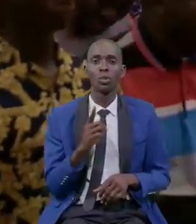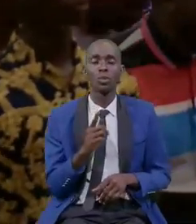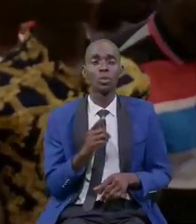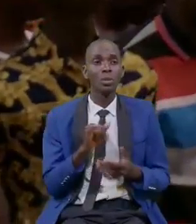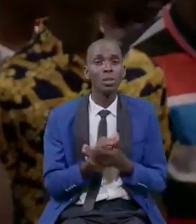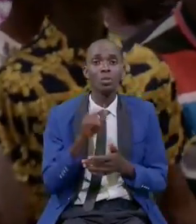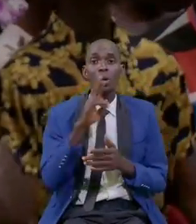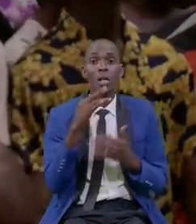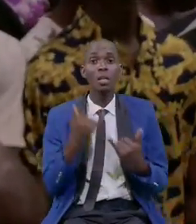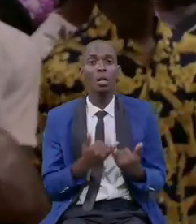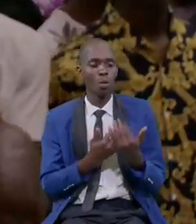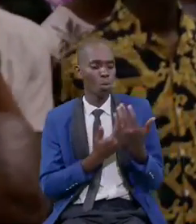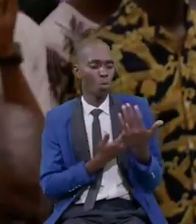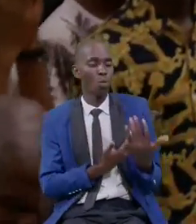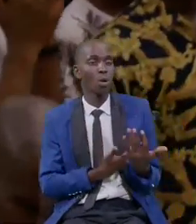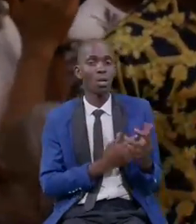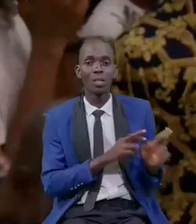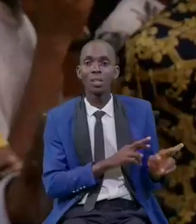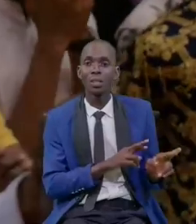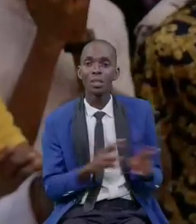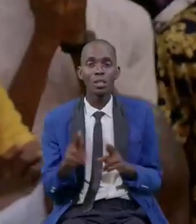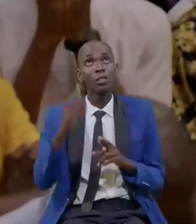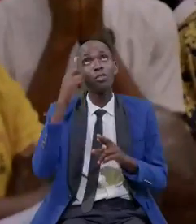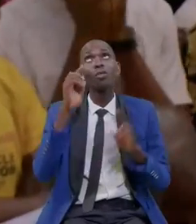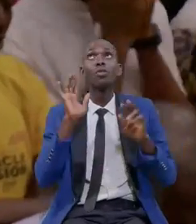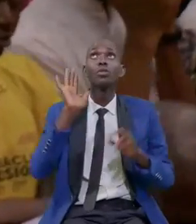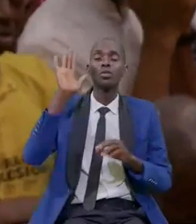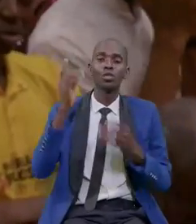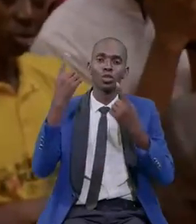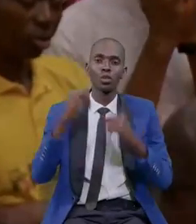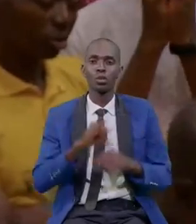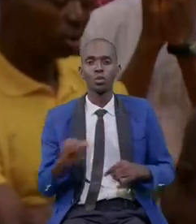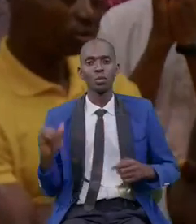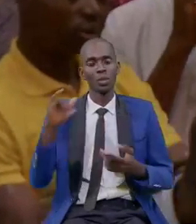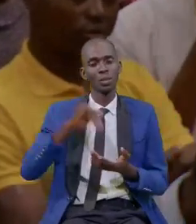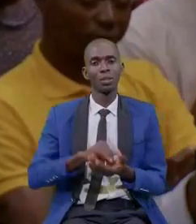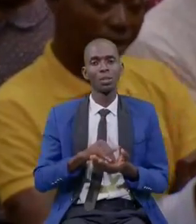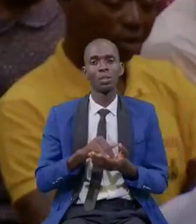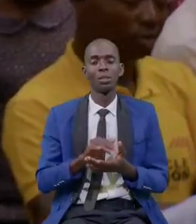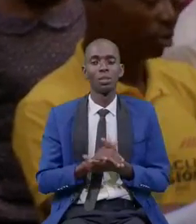et que vous soyez prêt pour l'avènement du Seigneur.